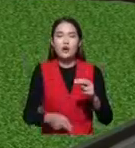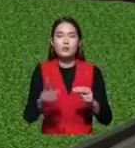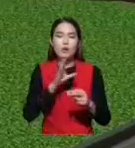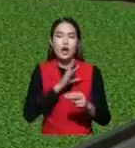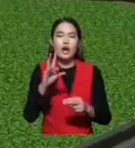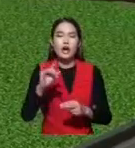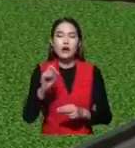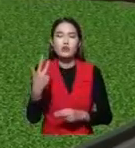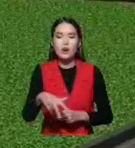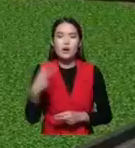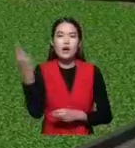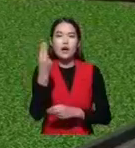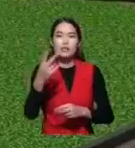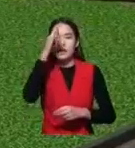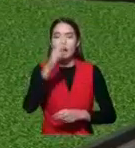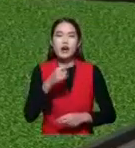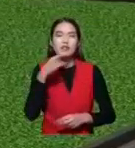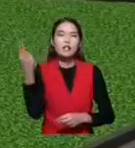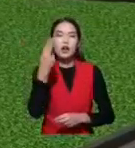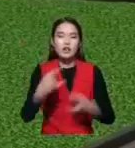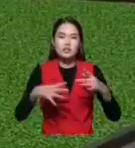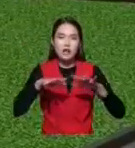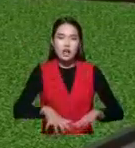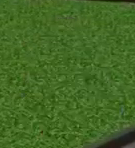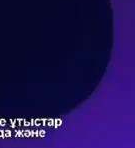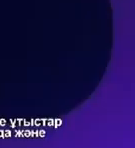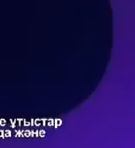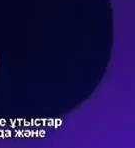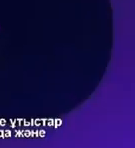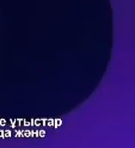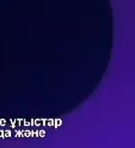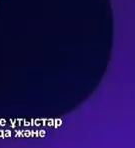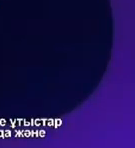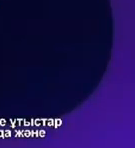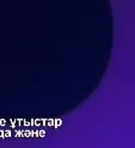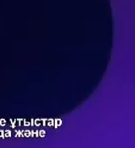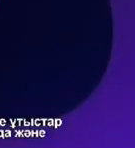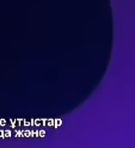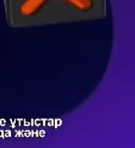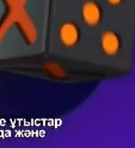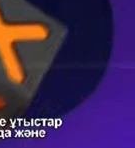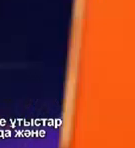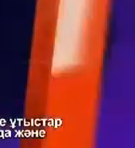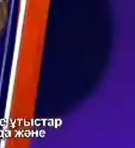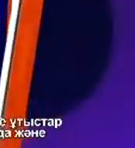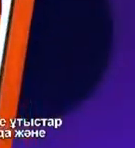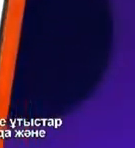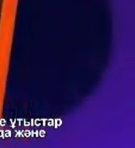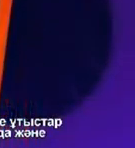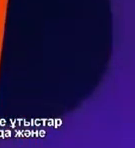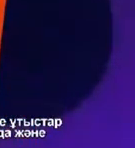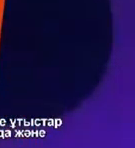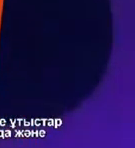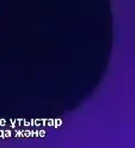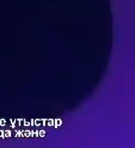Қарашаның 30-ы Астана Қазақстан астанасында мәскеулік Рунамен ойнайды. X5-ті ойнауды бастау оңай. Винлайн